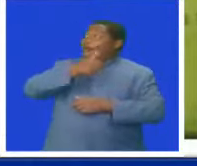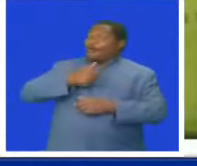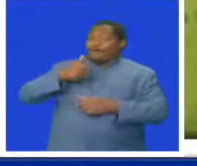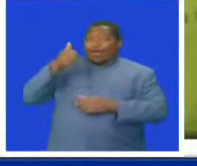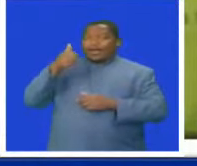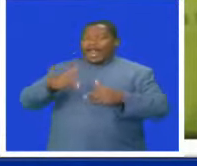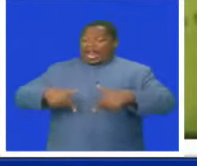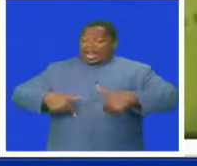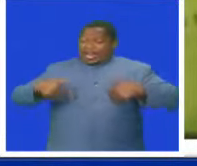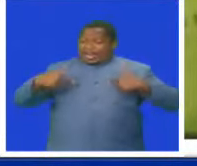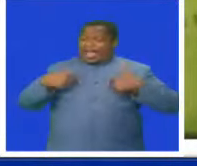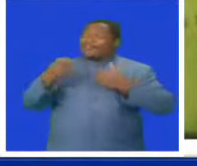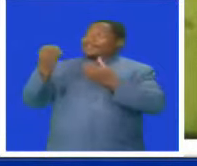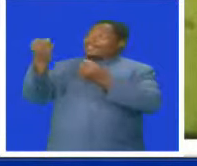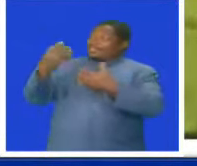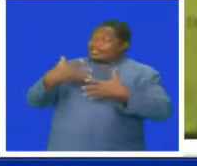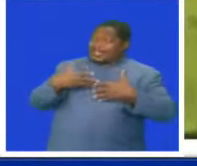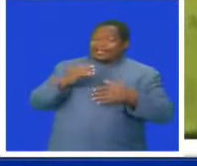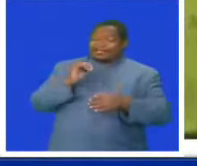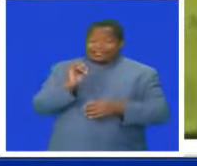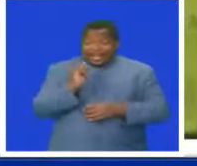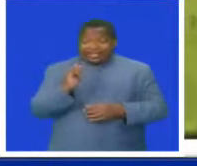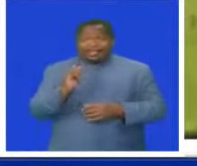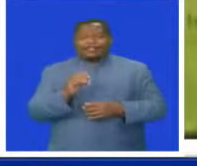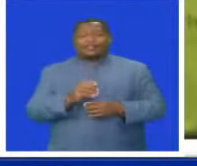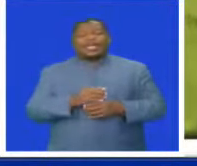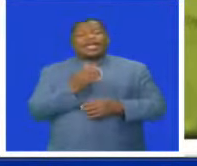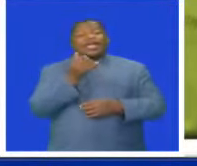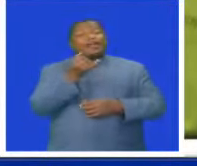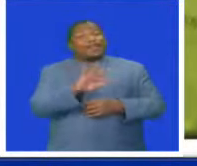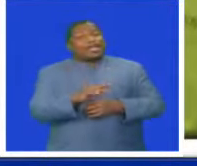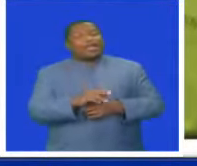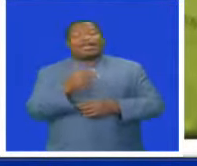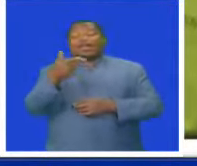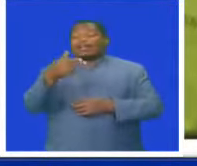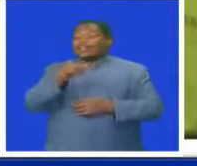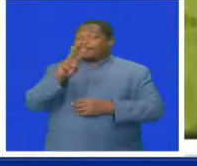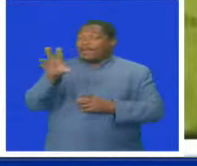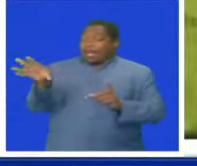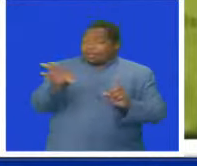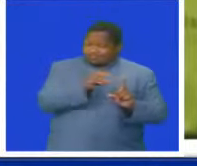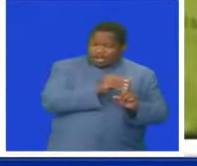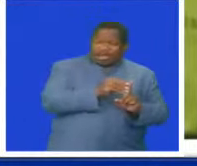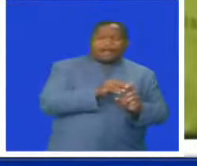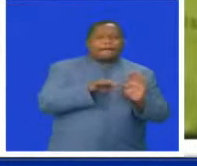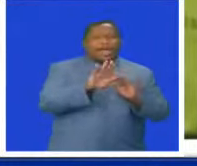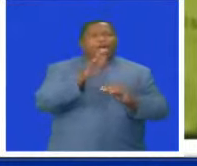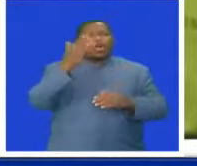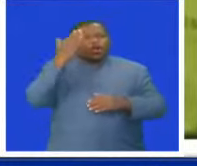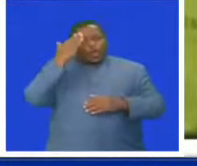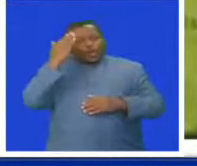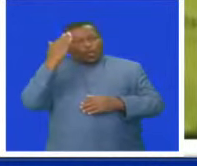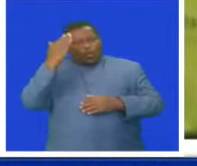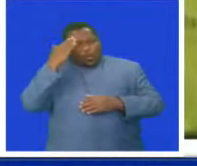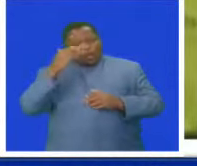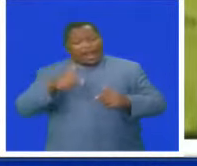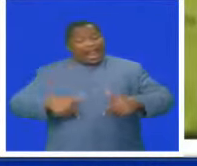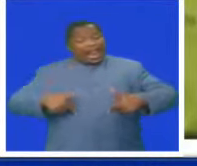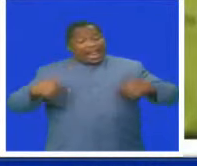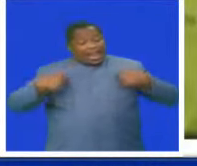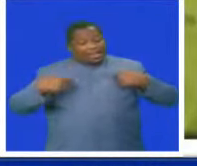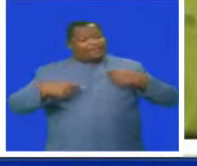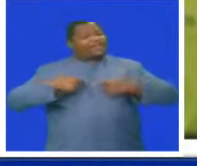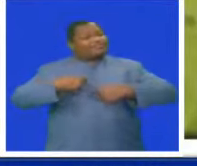Akumangalisani lokho. Kusufuna uphile nayo. Kukhona ke laba banale HIV and AIDS 36 years ago